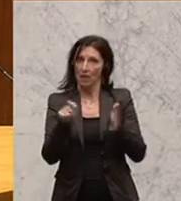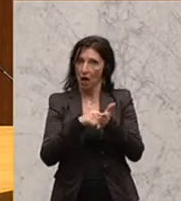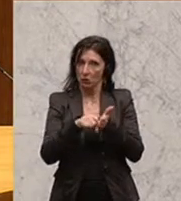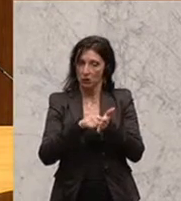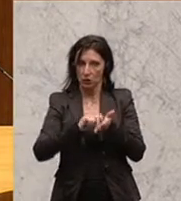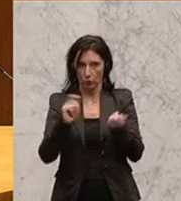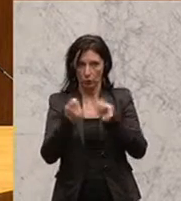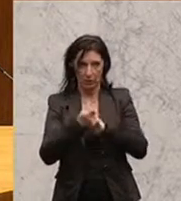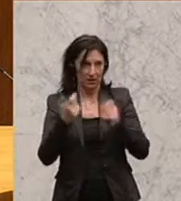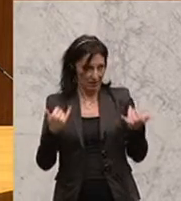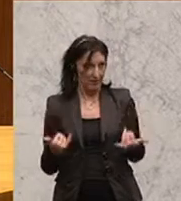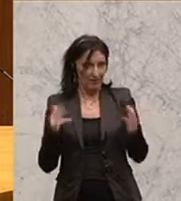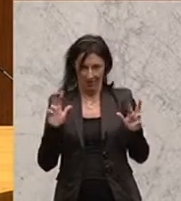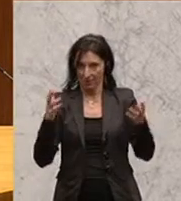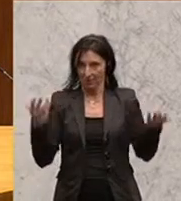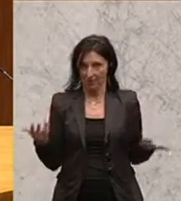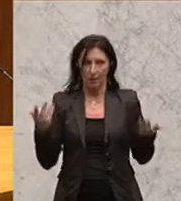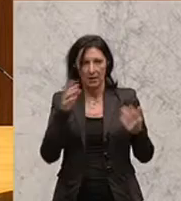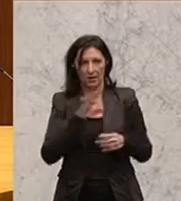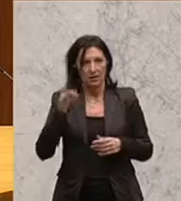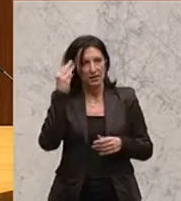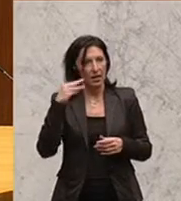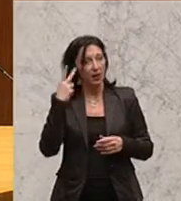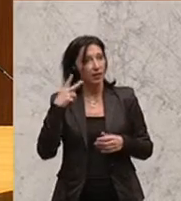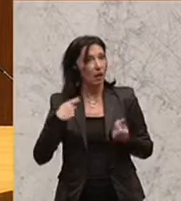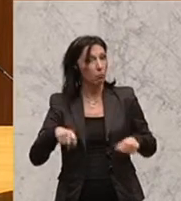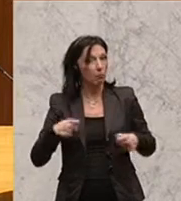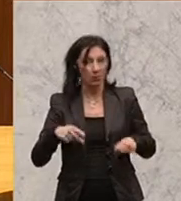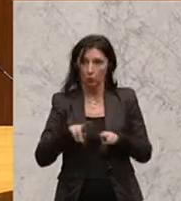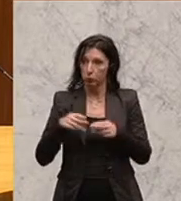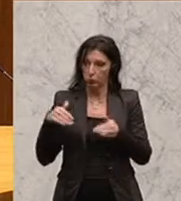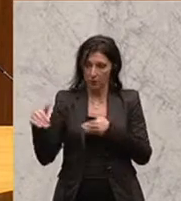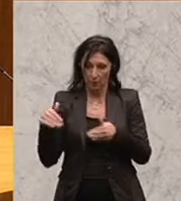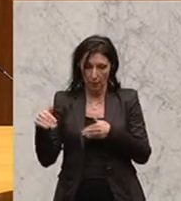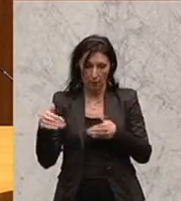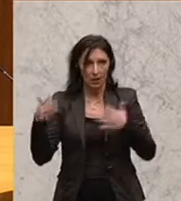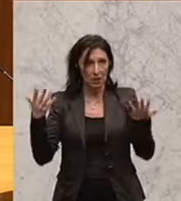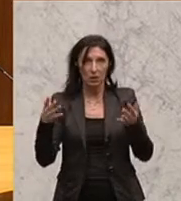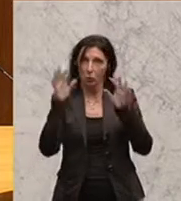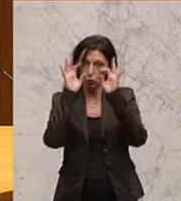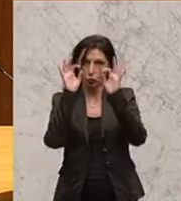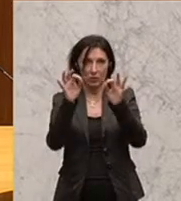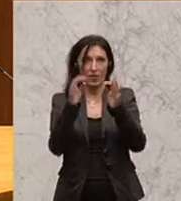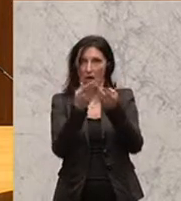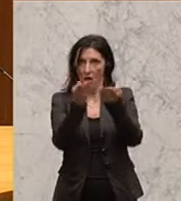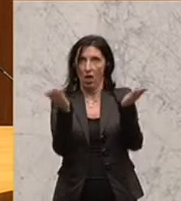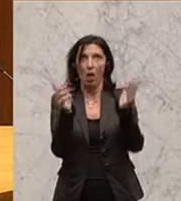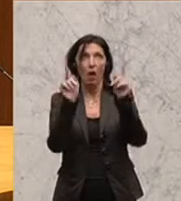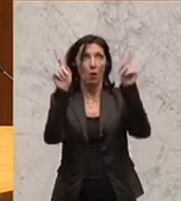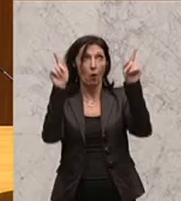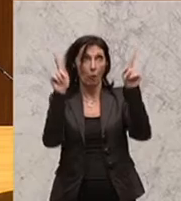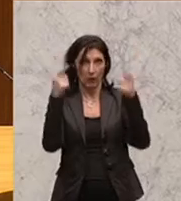und Abwicklung von Banken. Sehr geehrter Herr Präsident, Herr Bundesminister, Kolleginnen und Kollegen, werte Zuseherinnen und Zuseher in den Rängen und